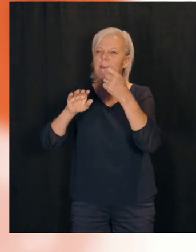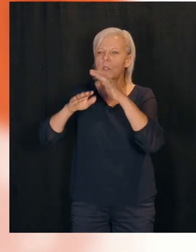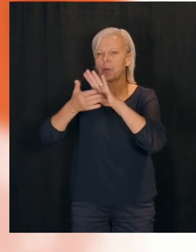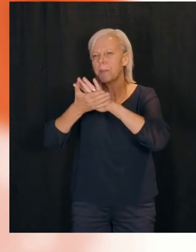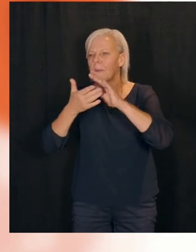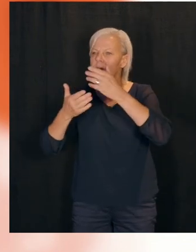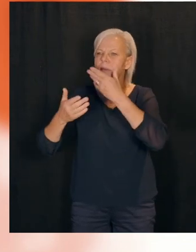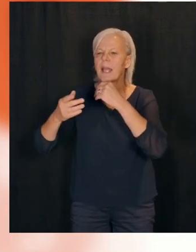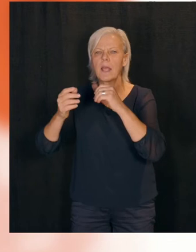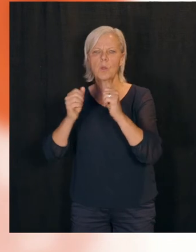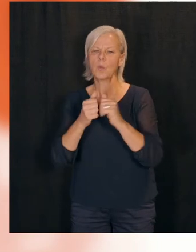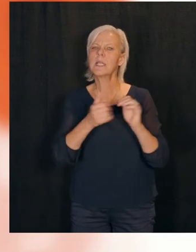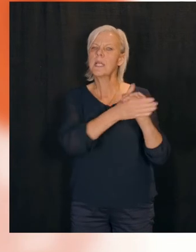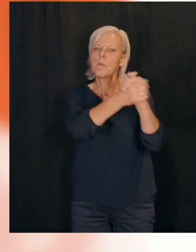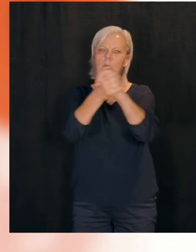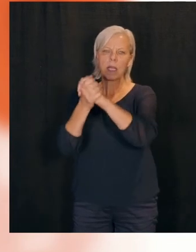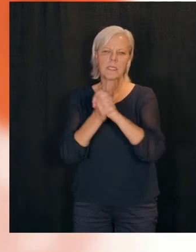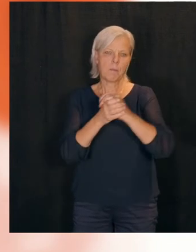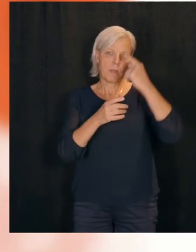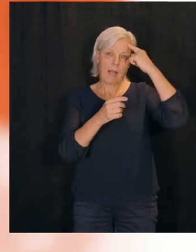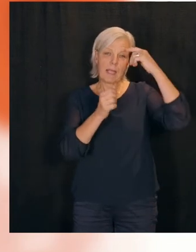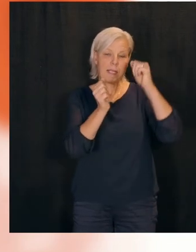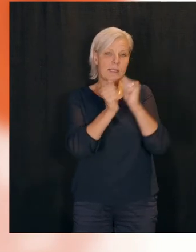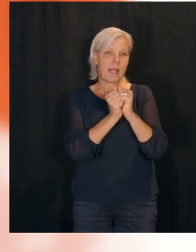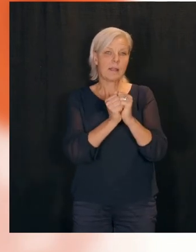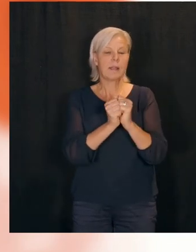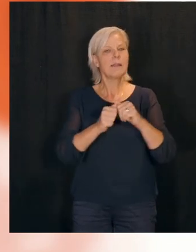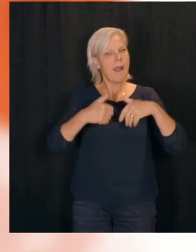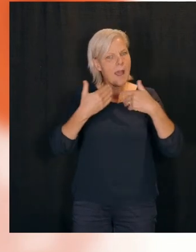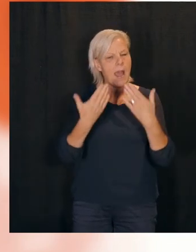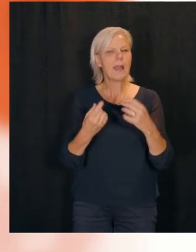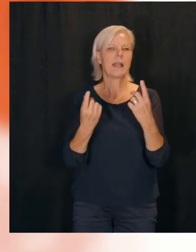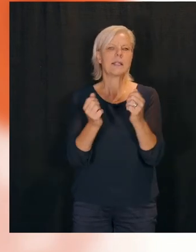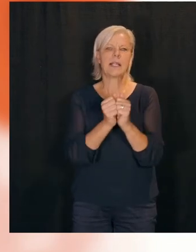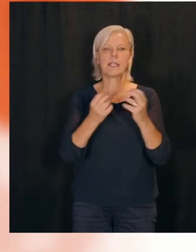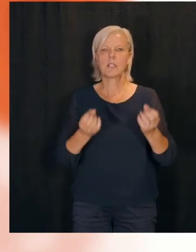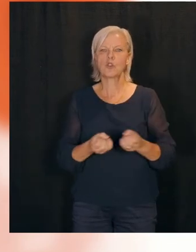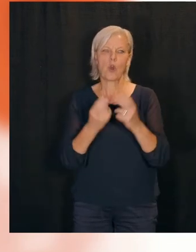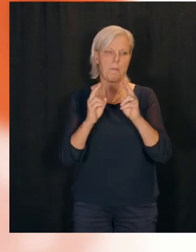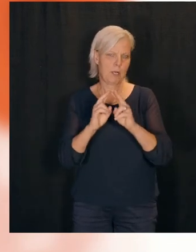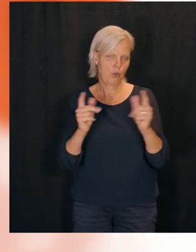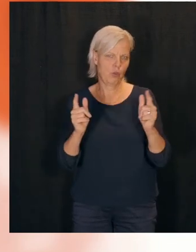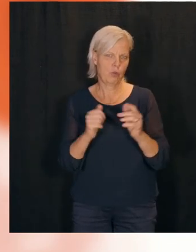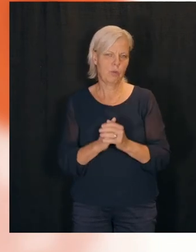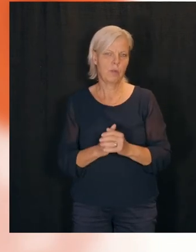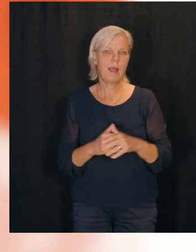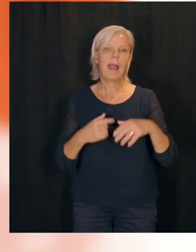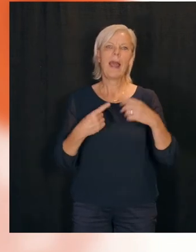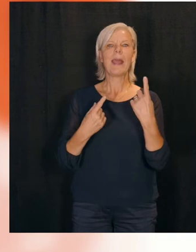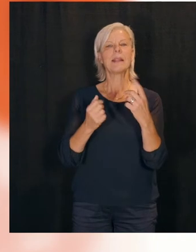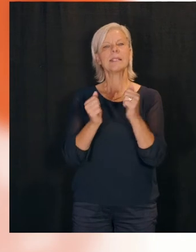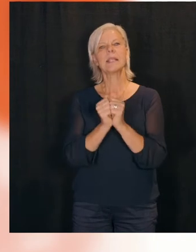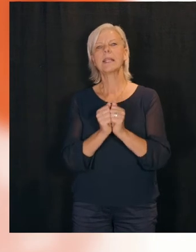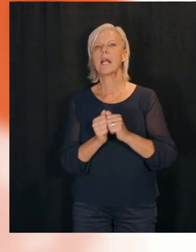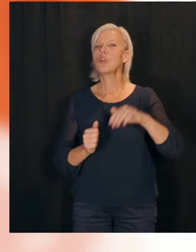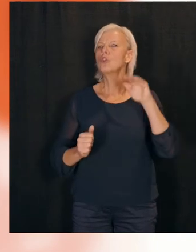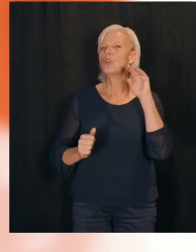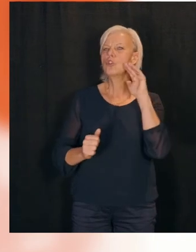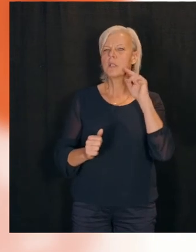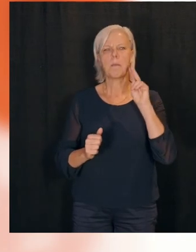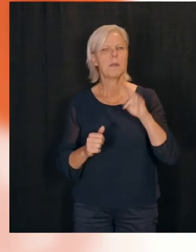gemensamt tänkesätt. Att det är ett sätt att skapa nytt. Att det är ett sätt att lyssna efter vad som är